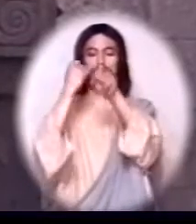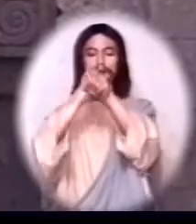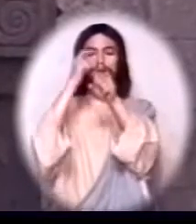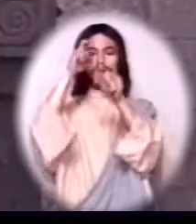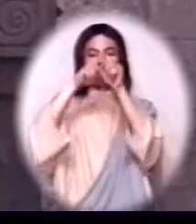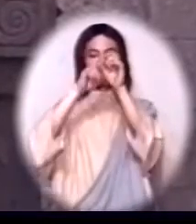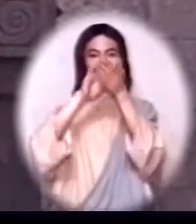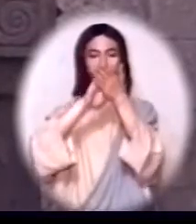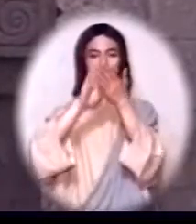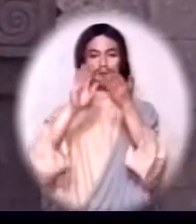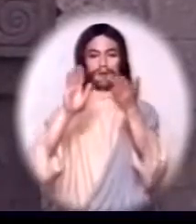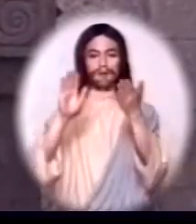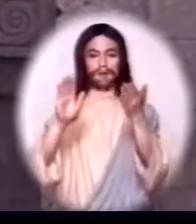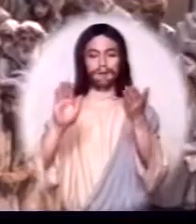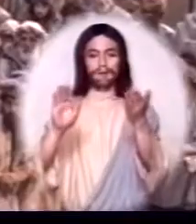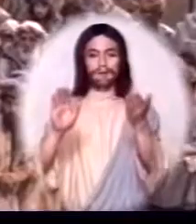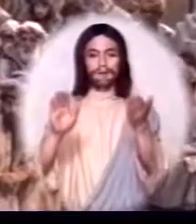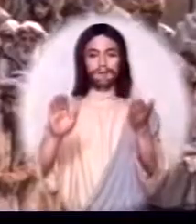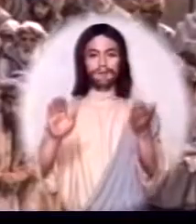전파하게 하려 하심이니라.